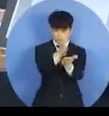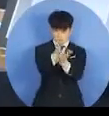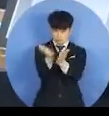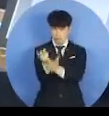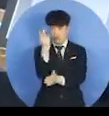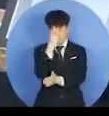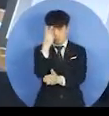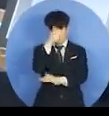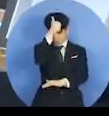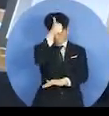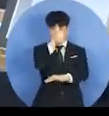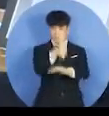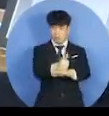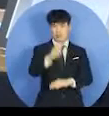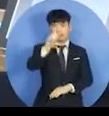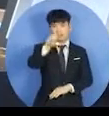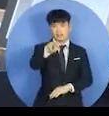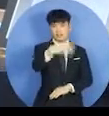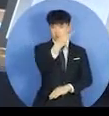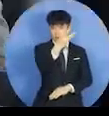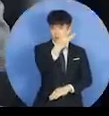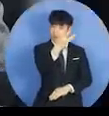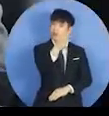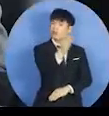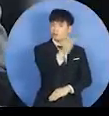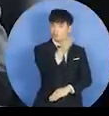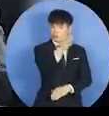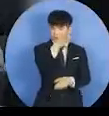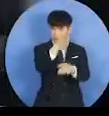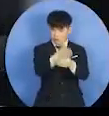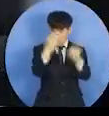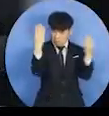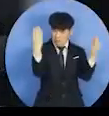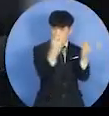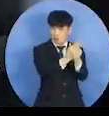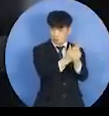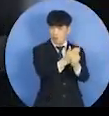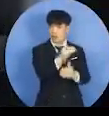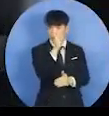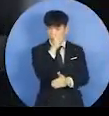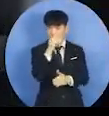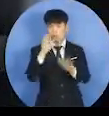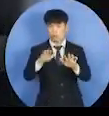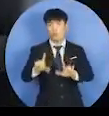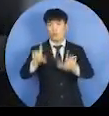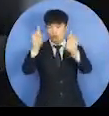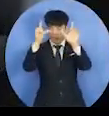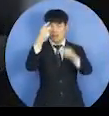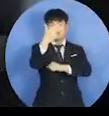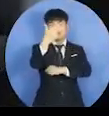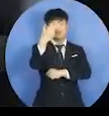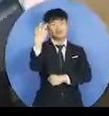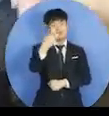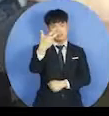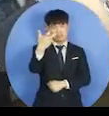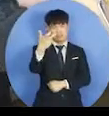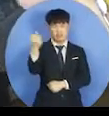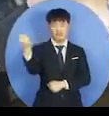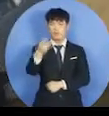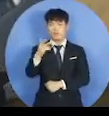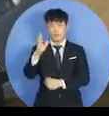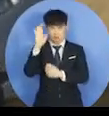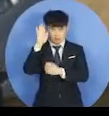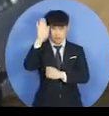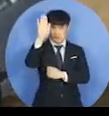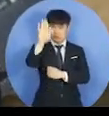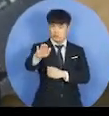부서별 검토 결과 총 352건 중 완료 89건, 연내 추진 70건, 연차 추진 75건, 장기